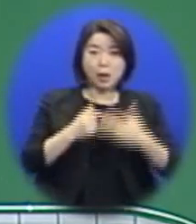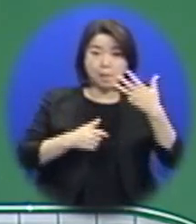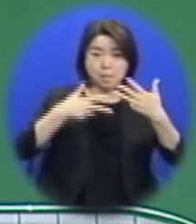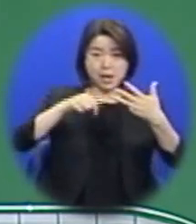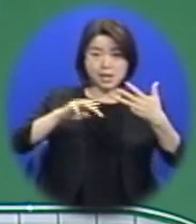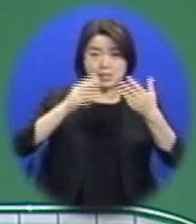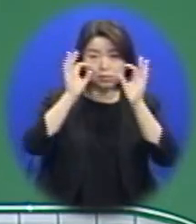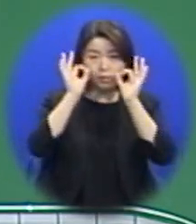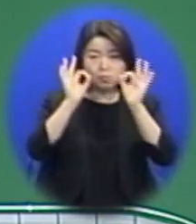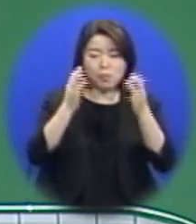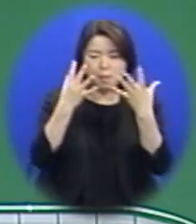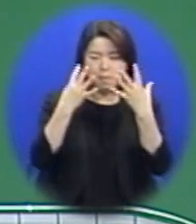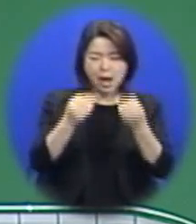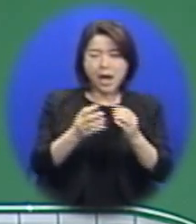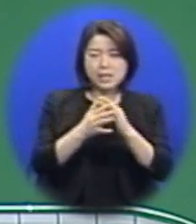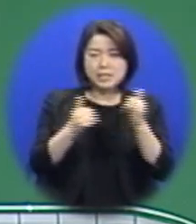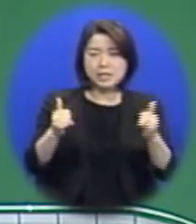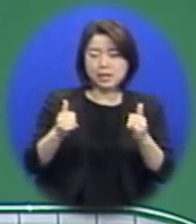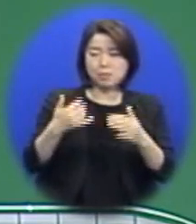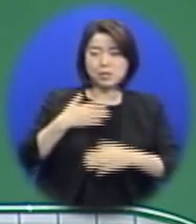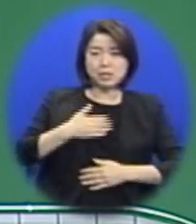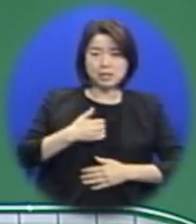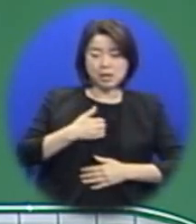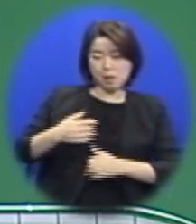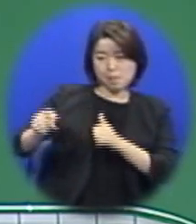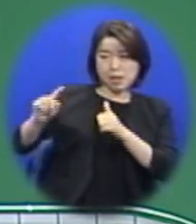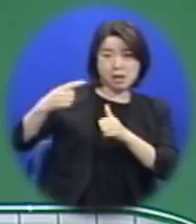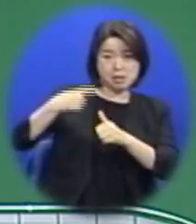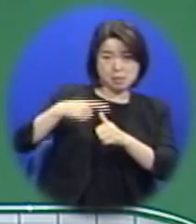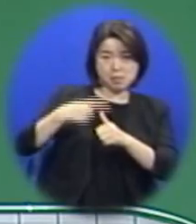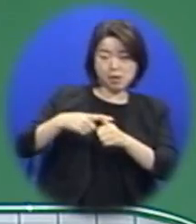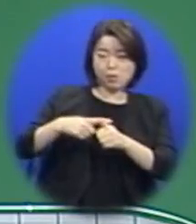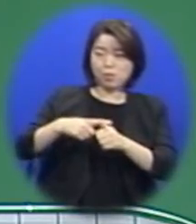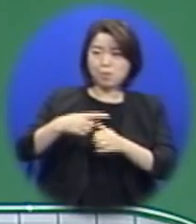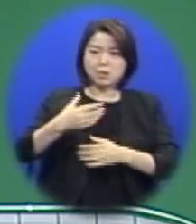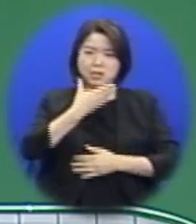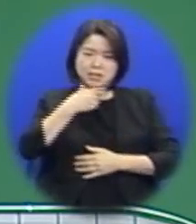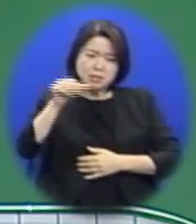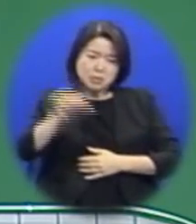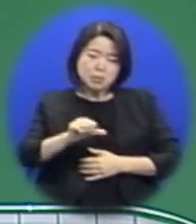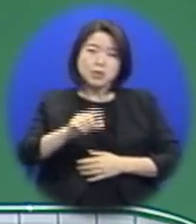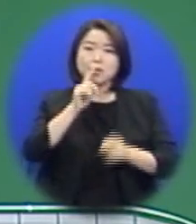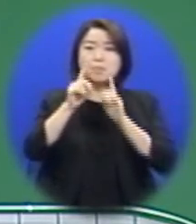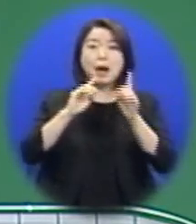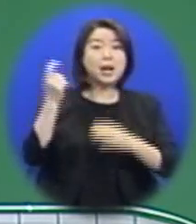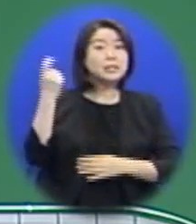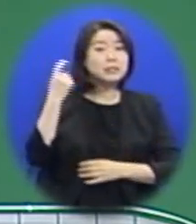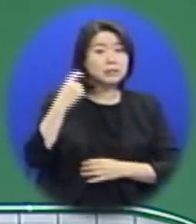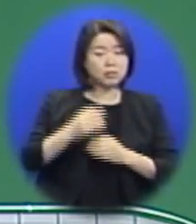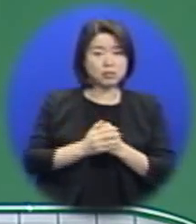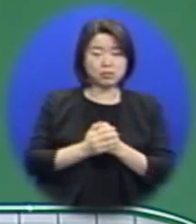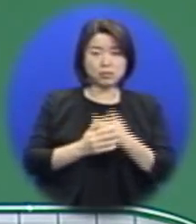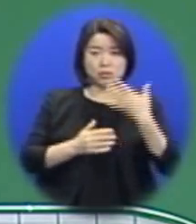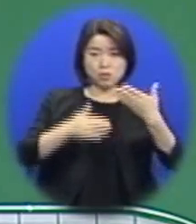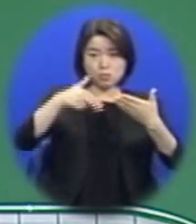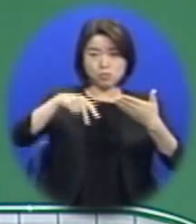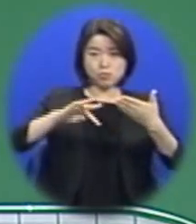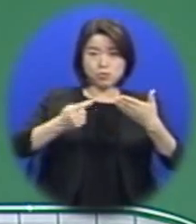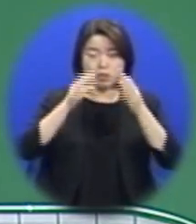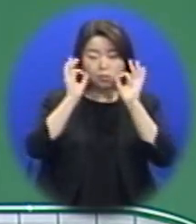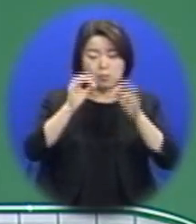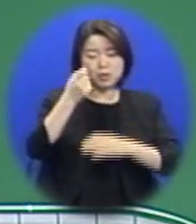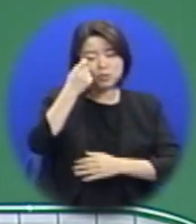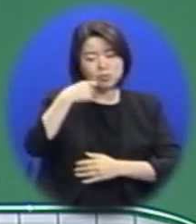보면 수많은 사람들이 자기를 욕하고 저주하는 말을 듣습니다. 9절에 보면 그는 눈물이 밥이